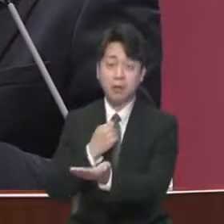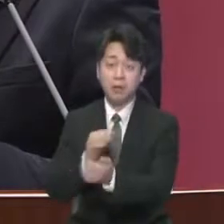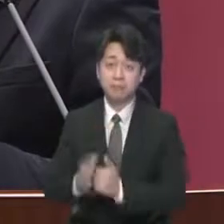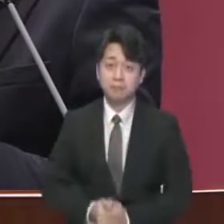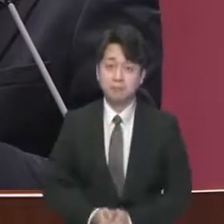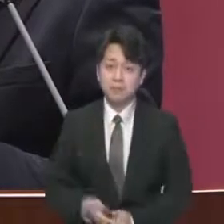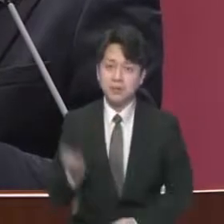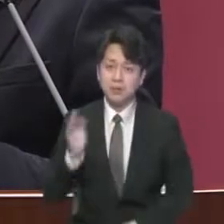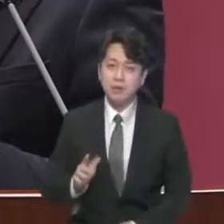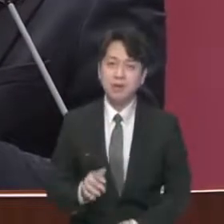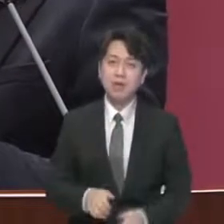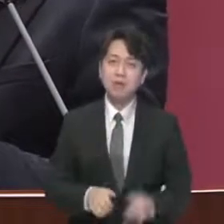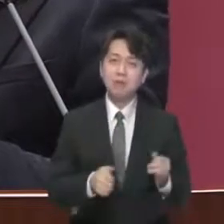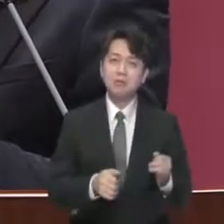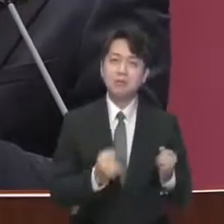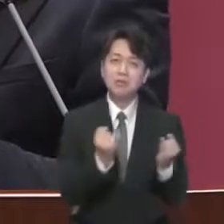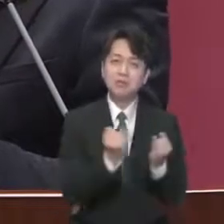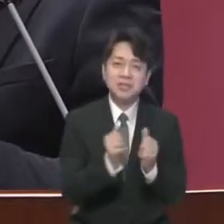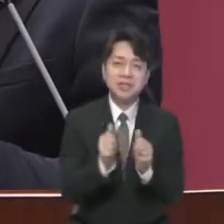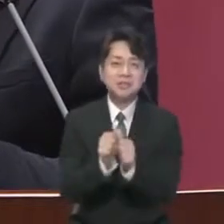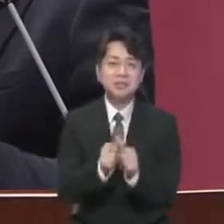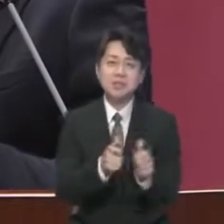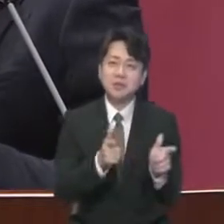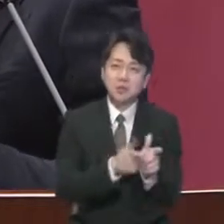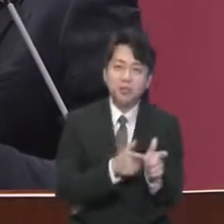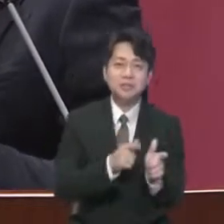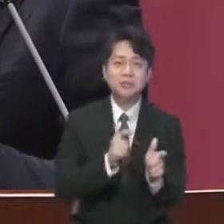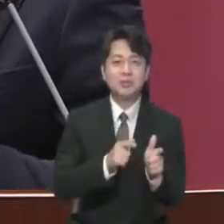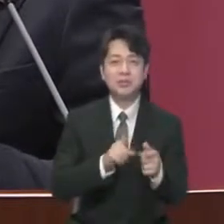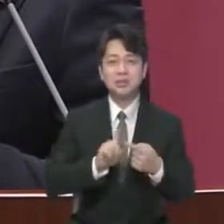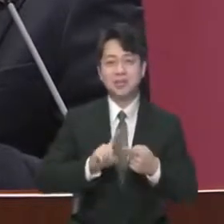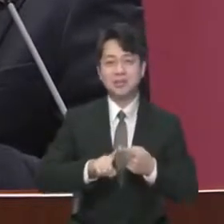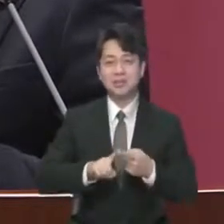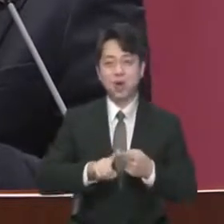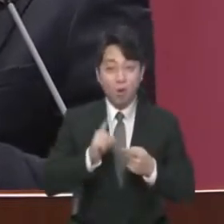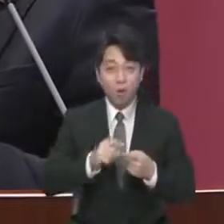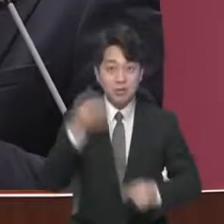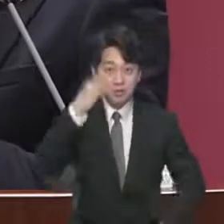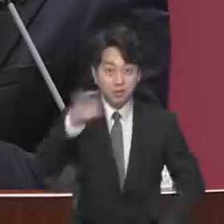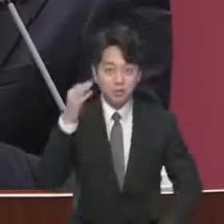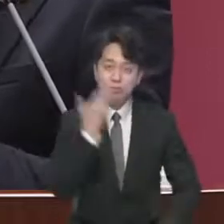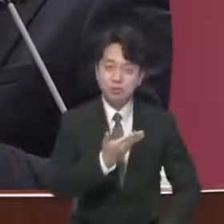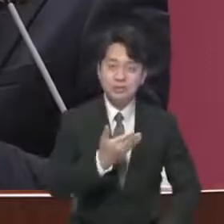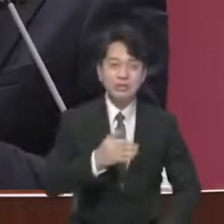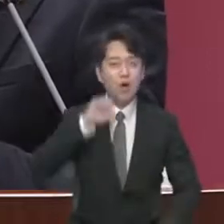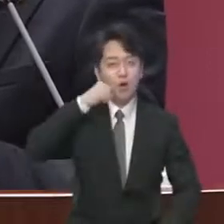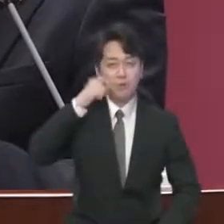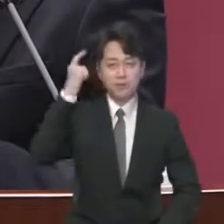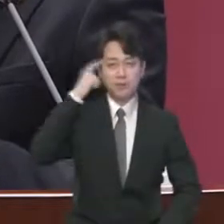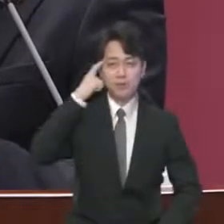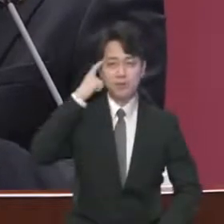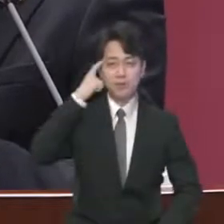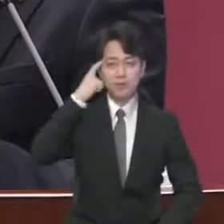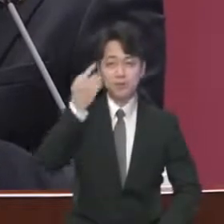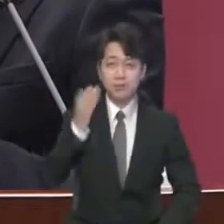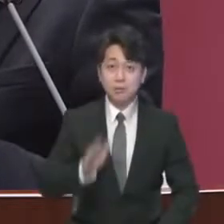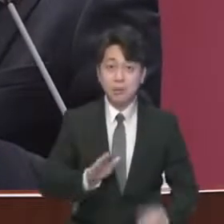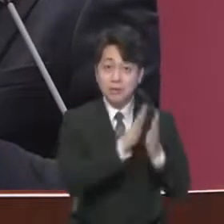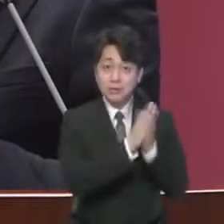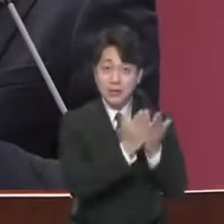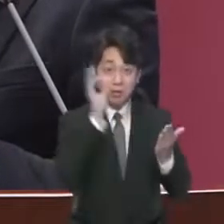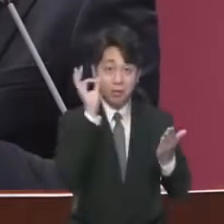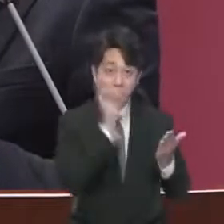미화하거나 조장하는 것은 우리 사회가 아직 수용하기 어렵다고도 생각합니다. 그런데 초등학생 성교육 추천도서로 정부가 학교에 배포한